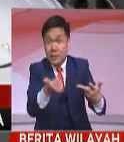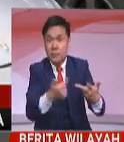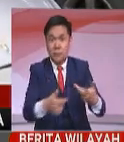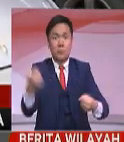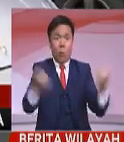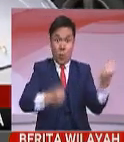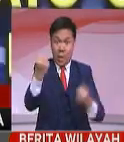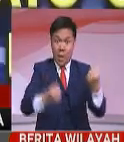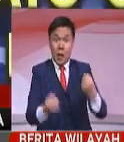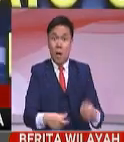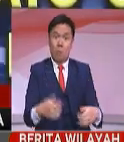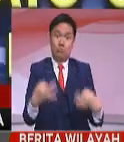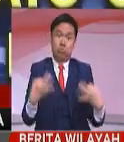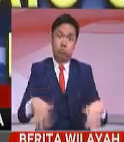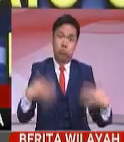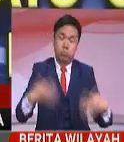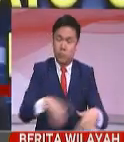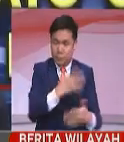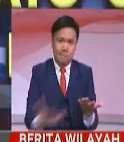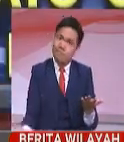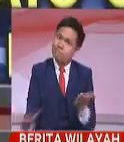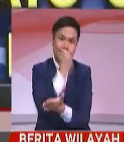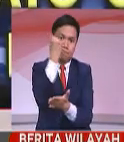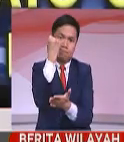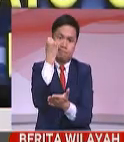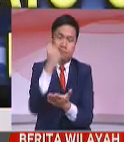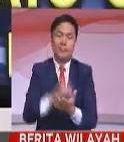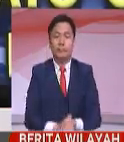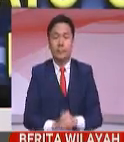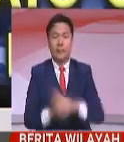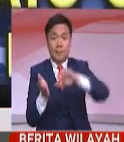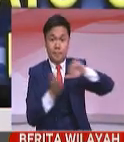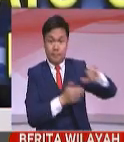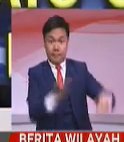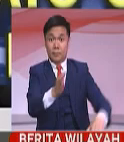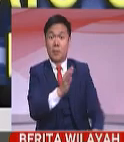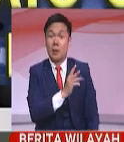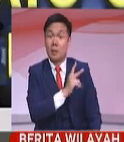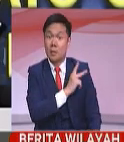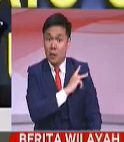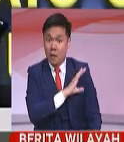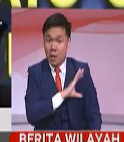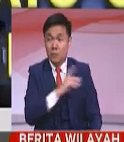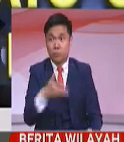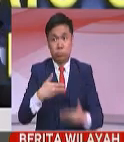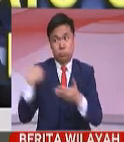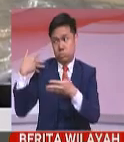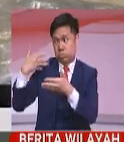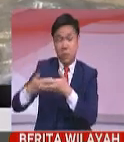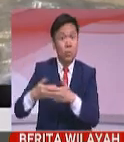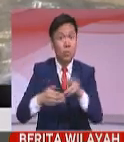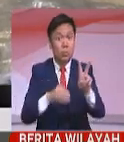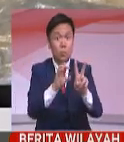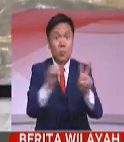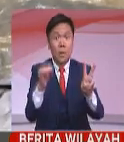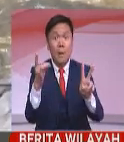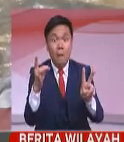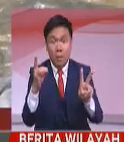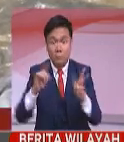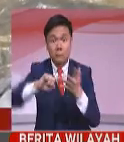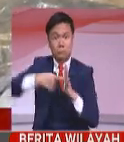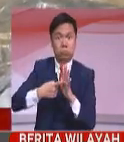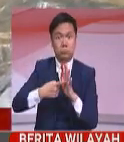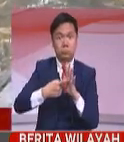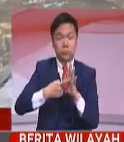disita. Kita dapat mengesahkan bahawa sindiket rentuan telah beroperasi sejak 2018. Pada